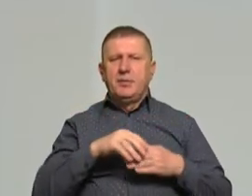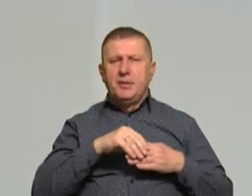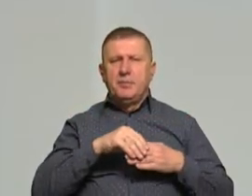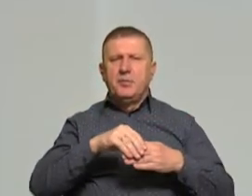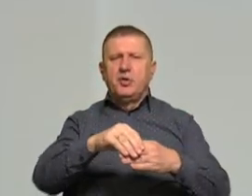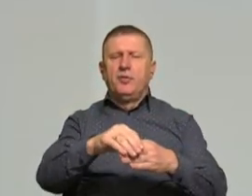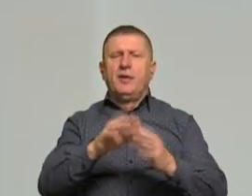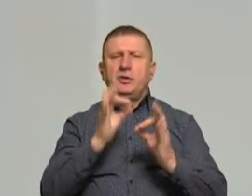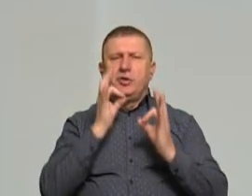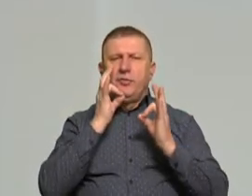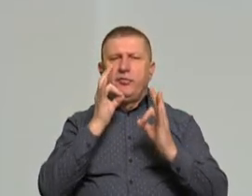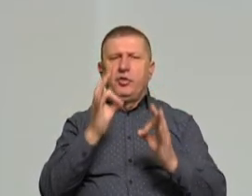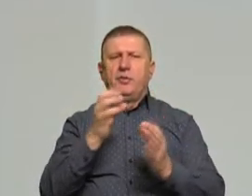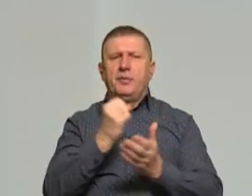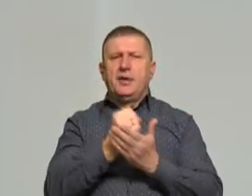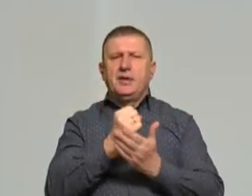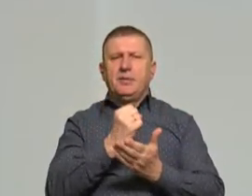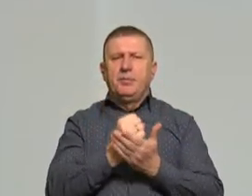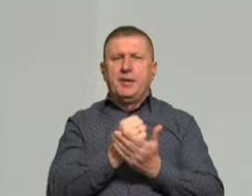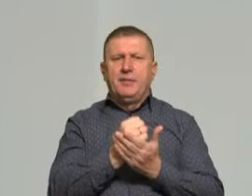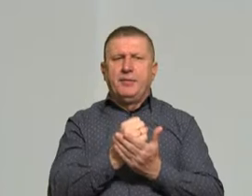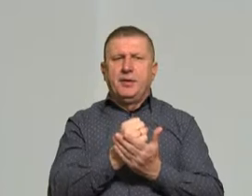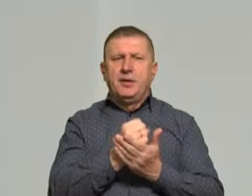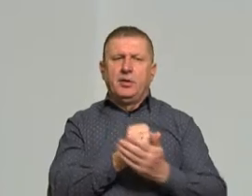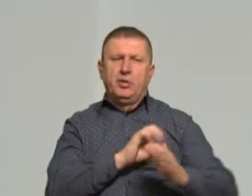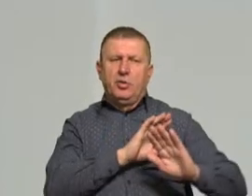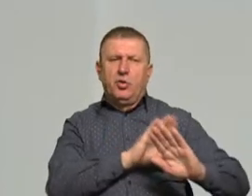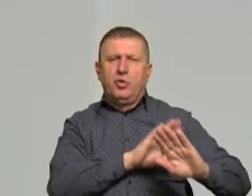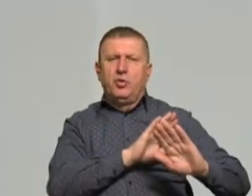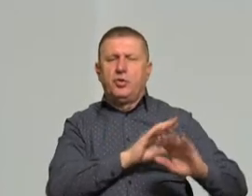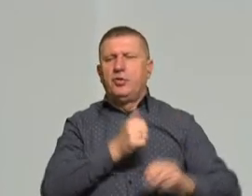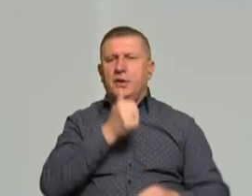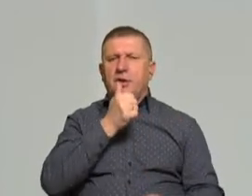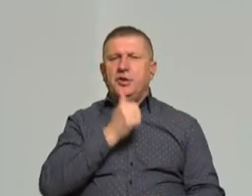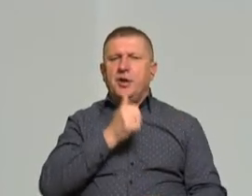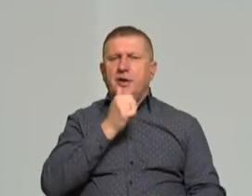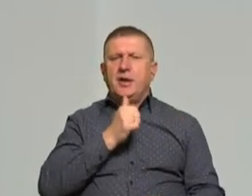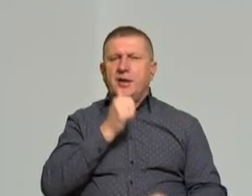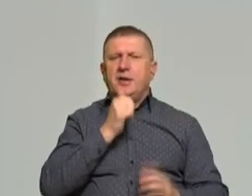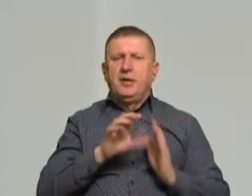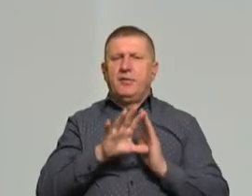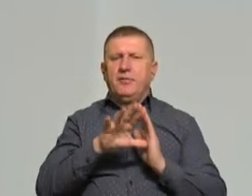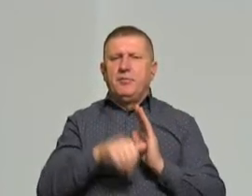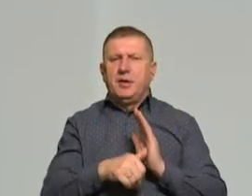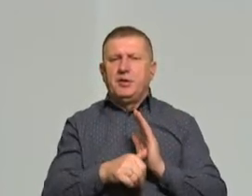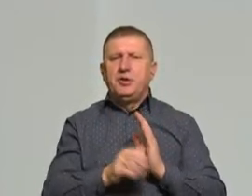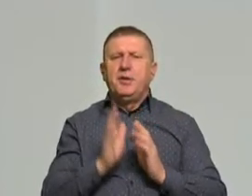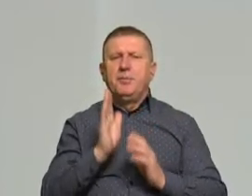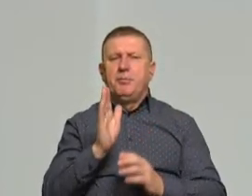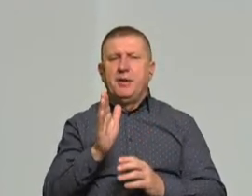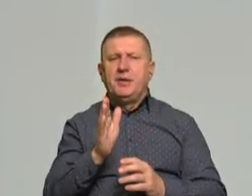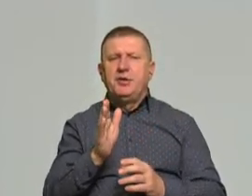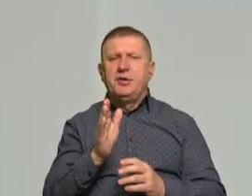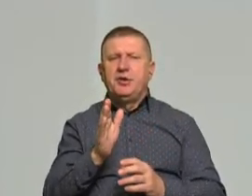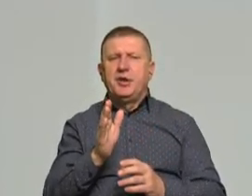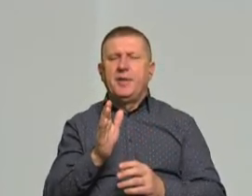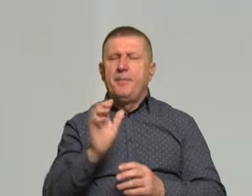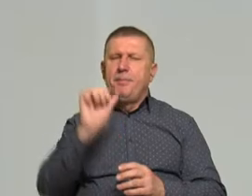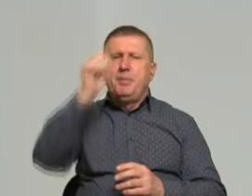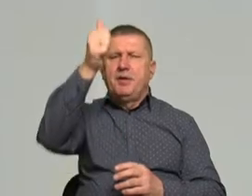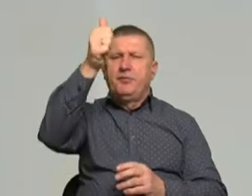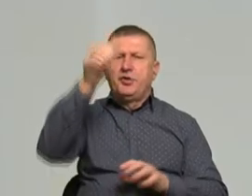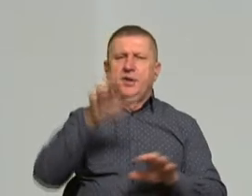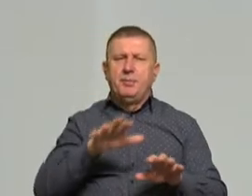w słusznej sprawie, a ta słuszna sprawa, jaką jest ochrona zieleni w mieście, będzie traktowana w mieście